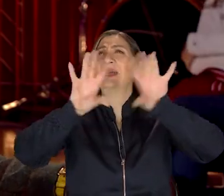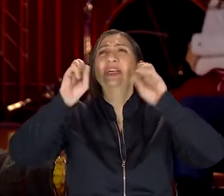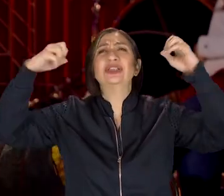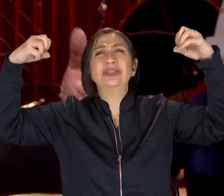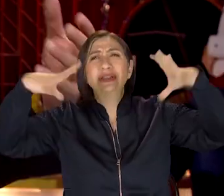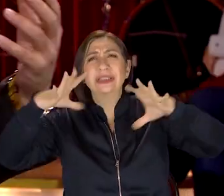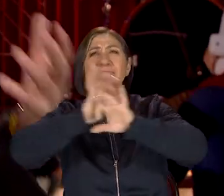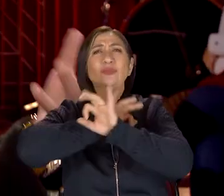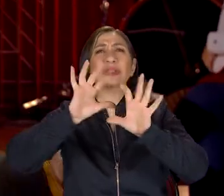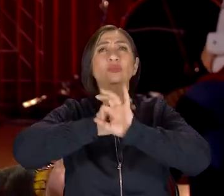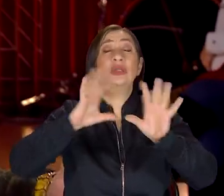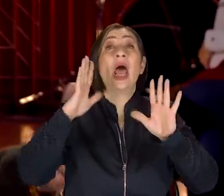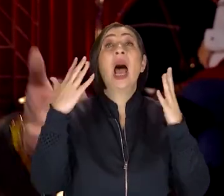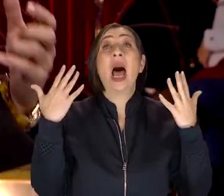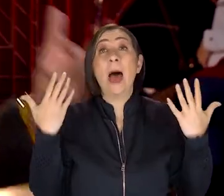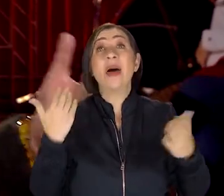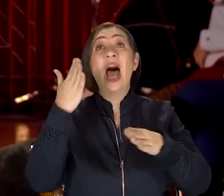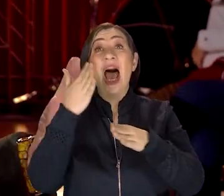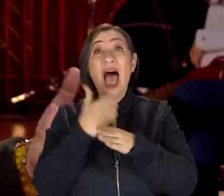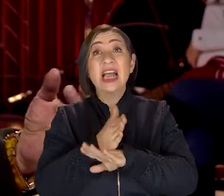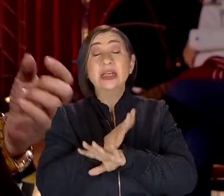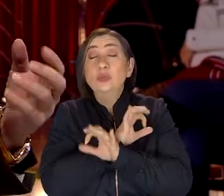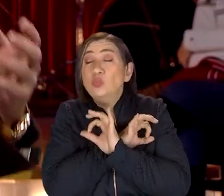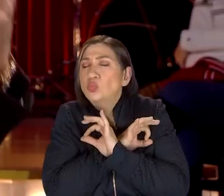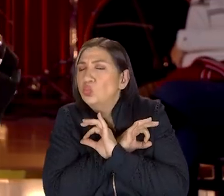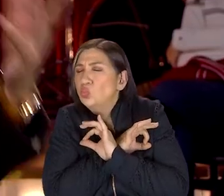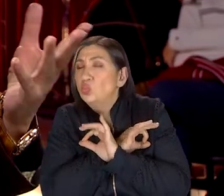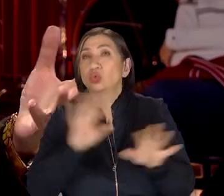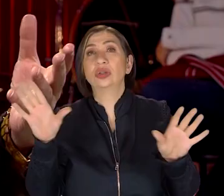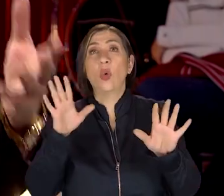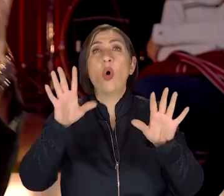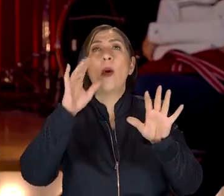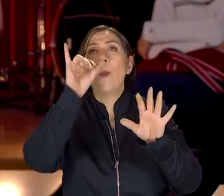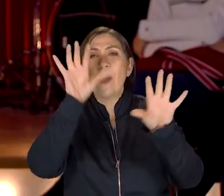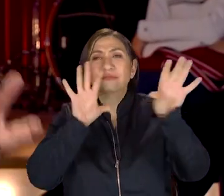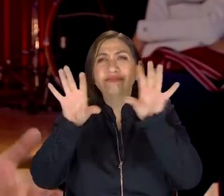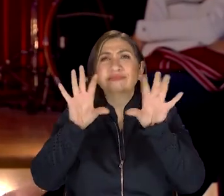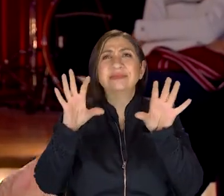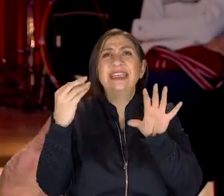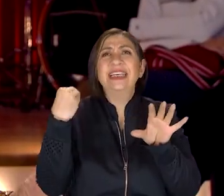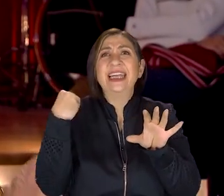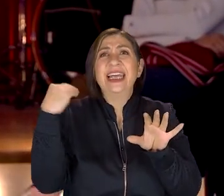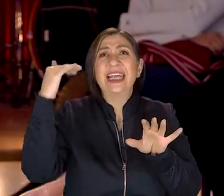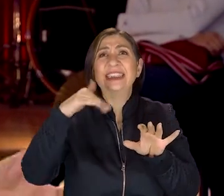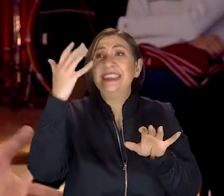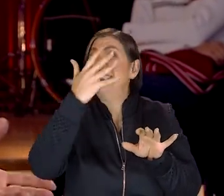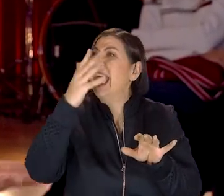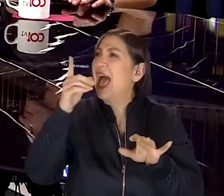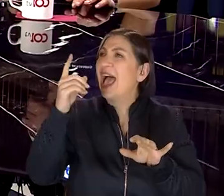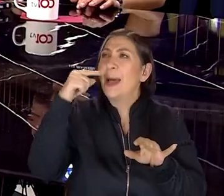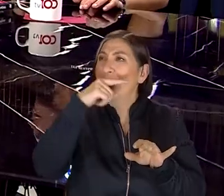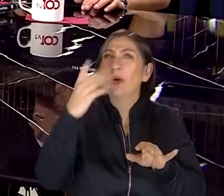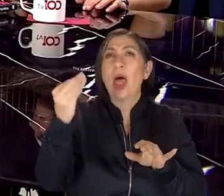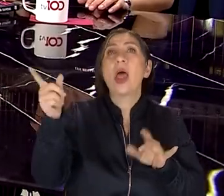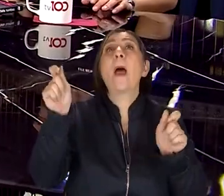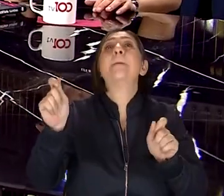ne. Hakikaten yırtmış. Yani o twerkleri o yeni gelen siyahiler bile